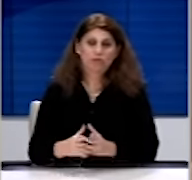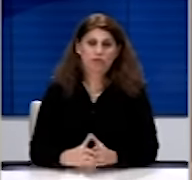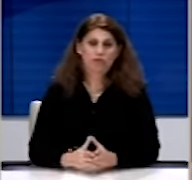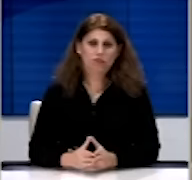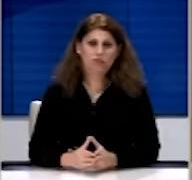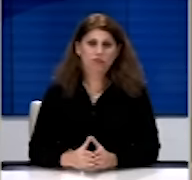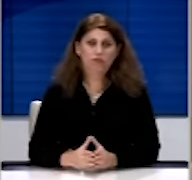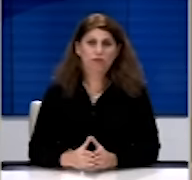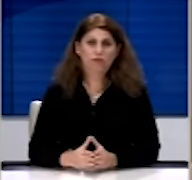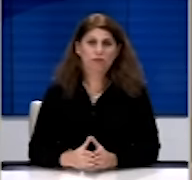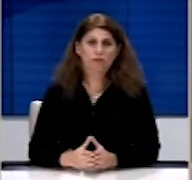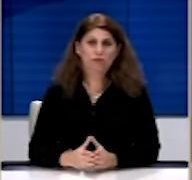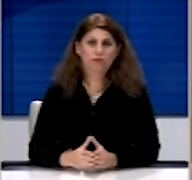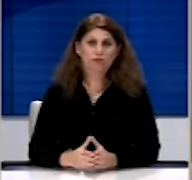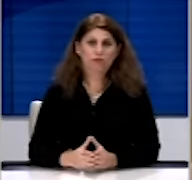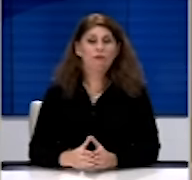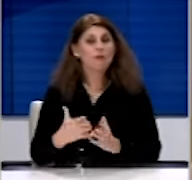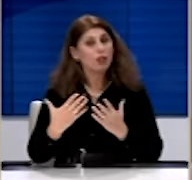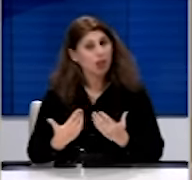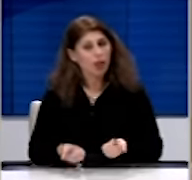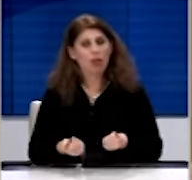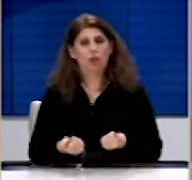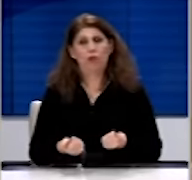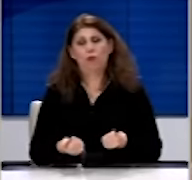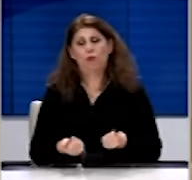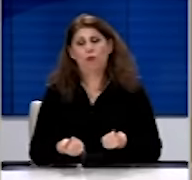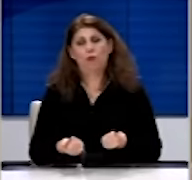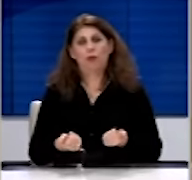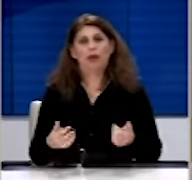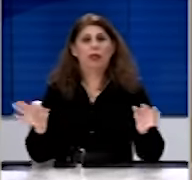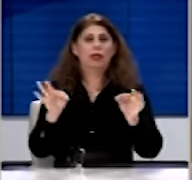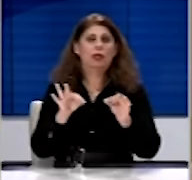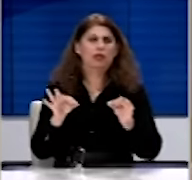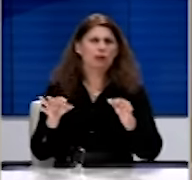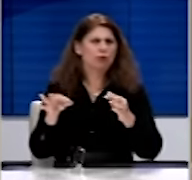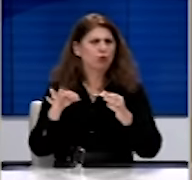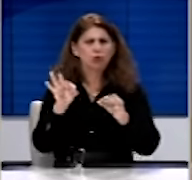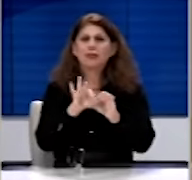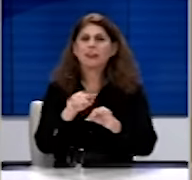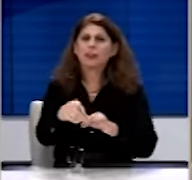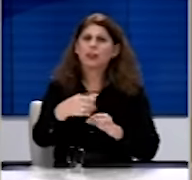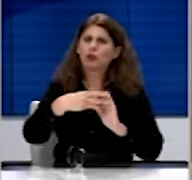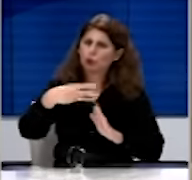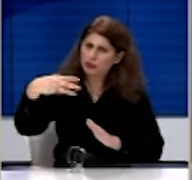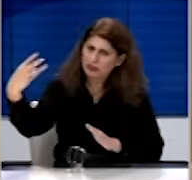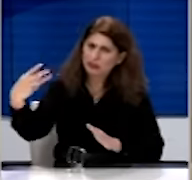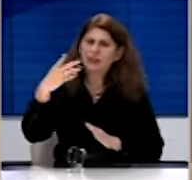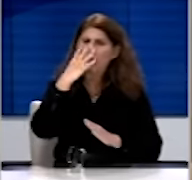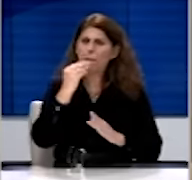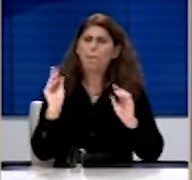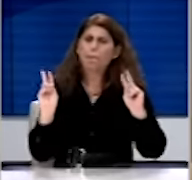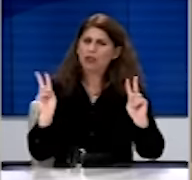έχουμε φυσικά και τους μνηστήρες της αμαρτωλής σοσιαλδημοκρατίας, τον ΣΥΡΙΖΑ και το